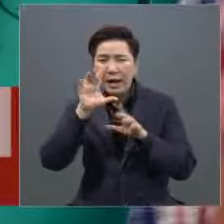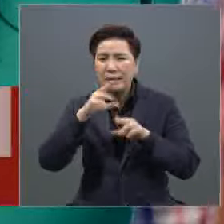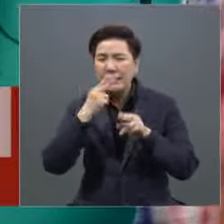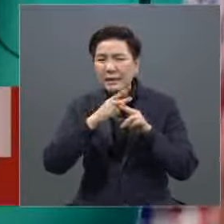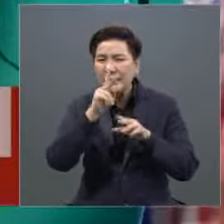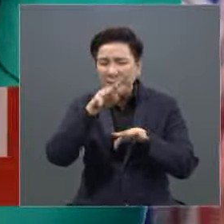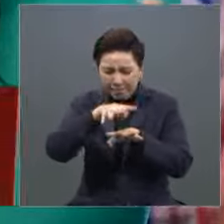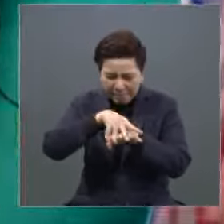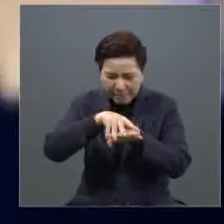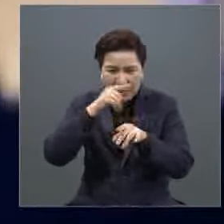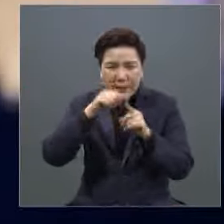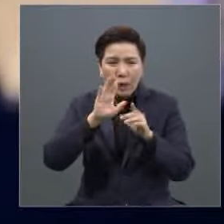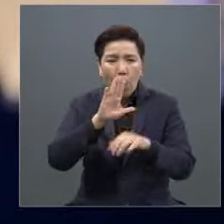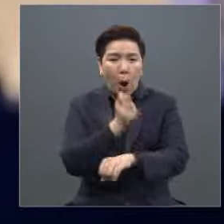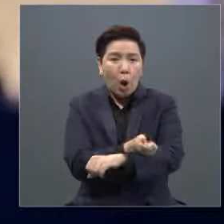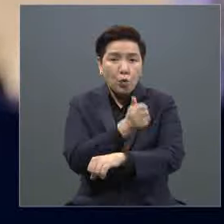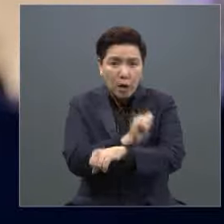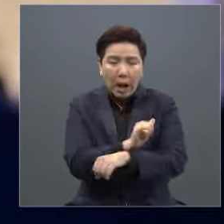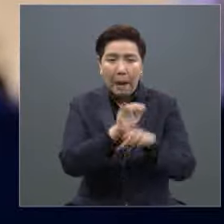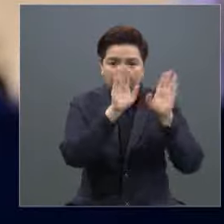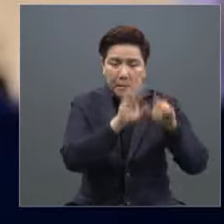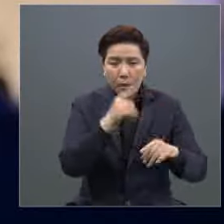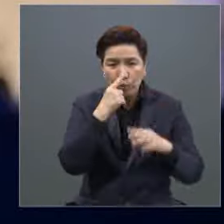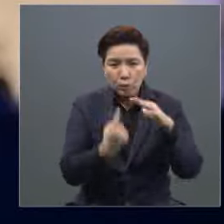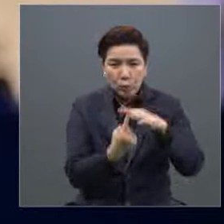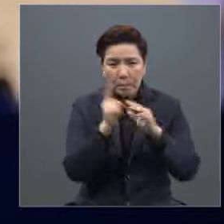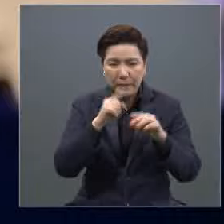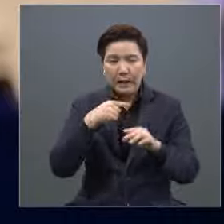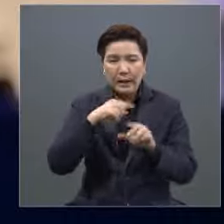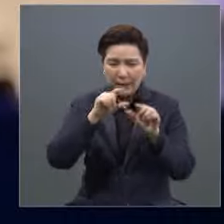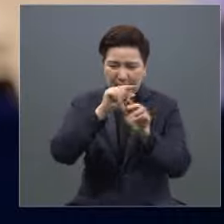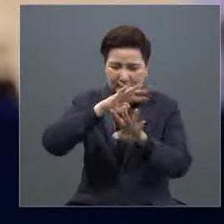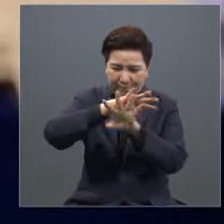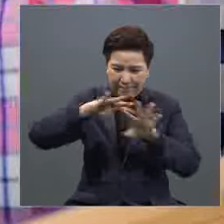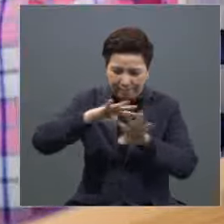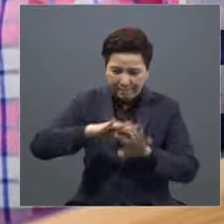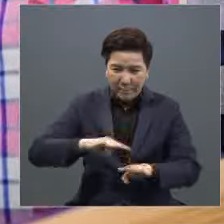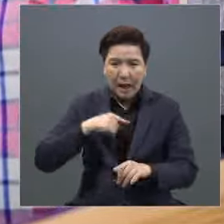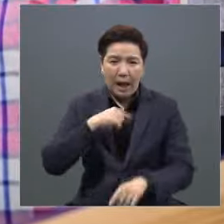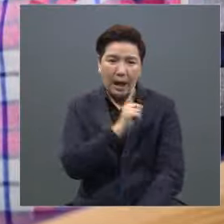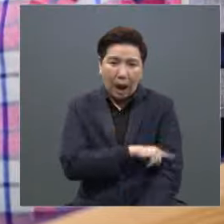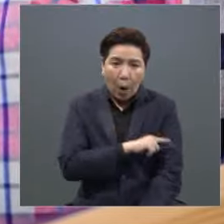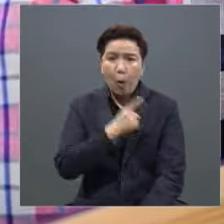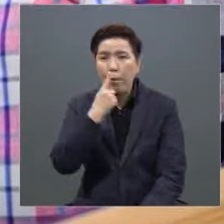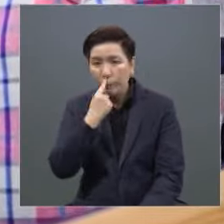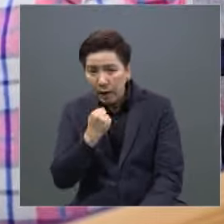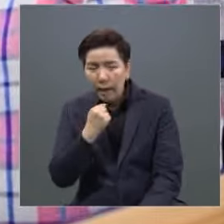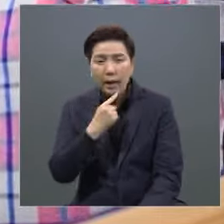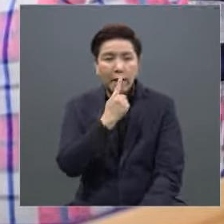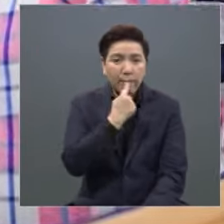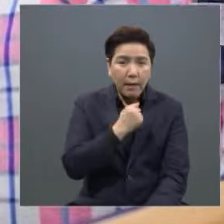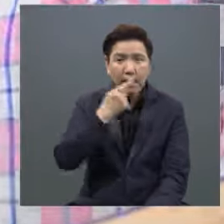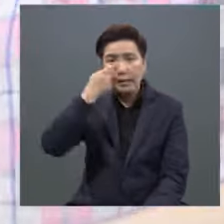จักหรือผ้าขาวม้าพระนครศรีอยุธยาจุดเด่นคือลายริ้วสลับสีกันเช่นขาวแดงแดงดำข